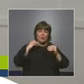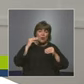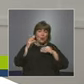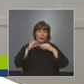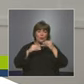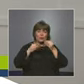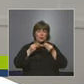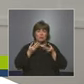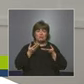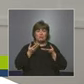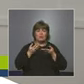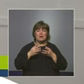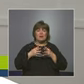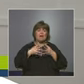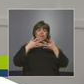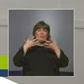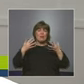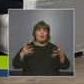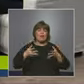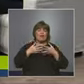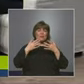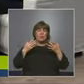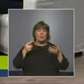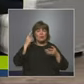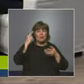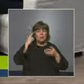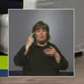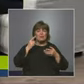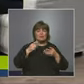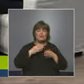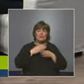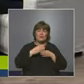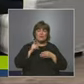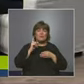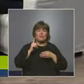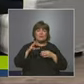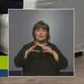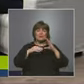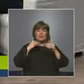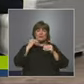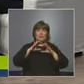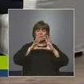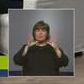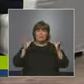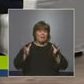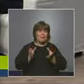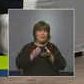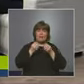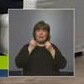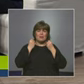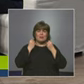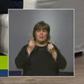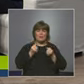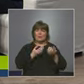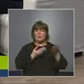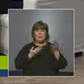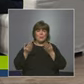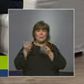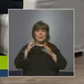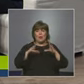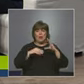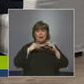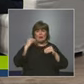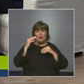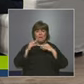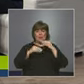е познанието. Винаги можем да допълним нещо към това, което вече не е известно. Човек цял живот се учи. Цял живот се учи. Разбира се, различни са каналите,